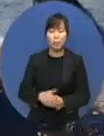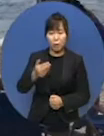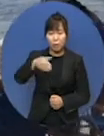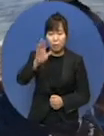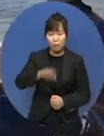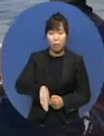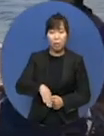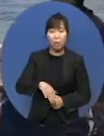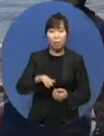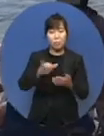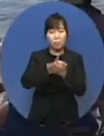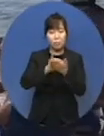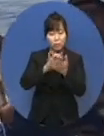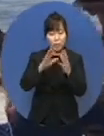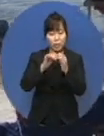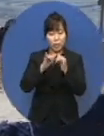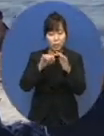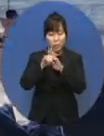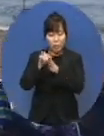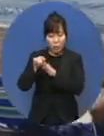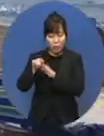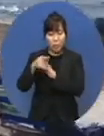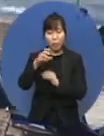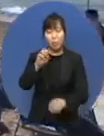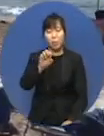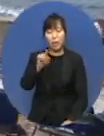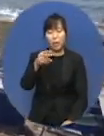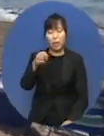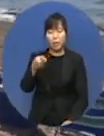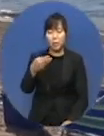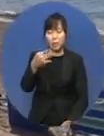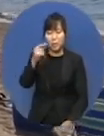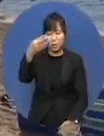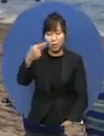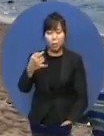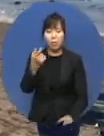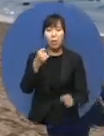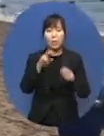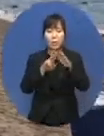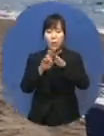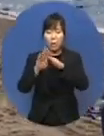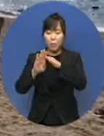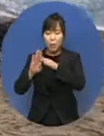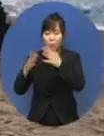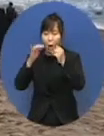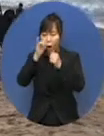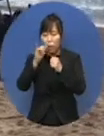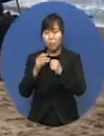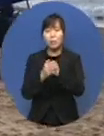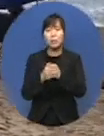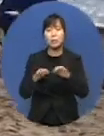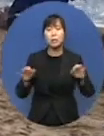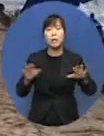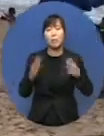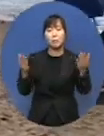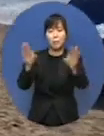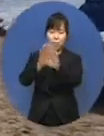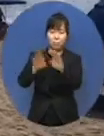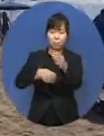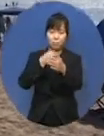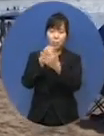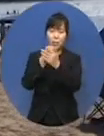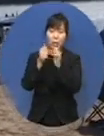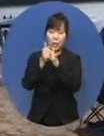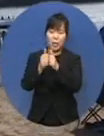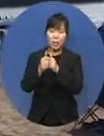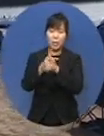하지만 뉴요커가 자주 찾는 롱아일랜드 비치와 존스 비치에서 상어가 여러 차례 출몰하면서 일시적인 폐쇄를 결정함에